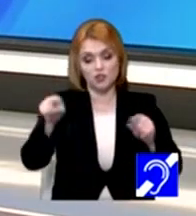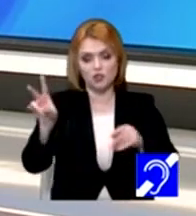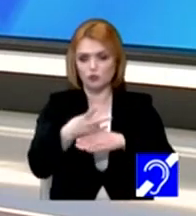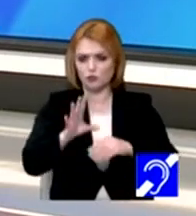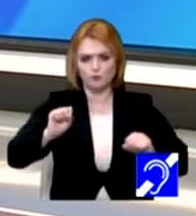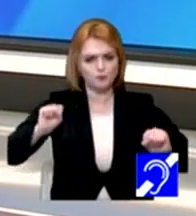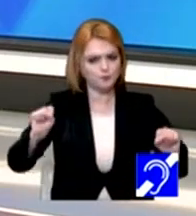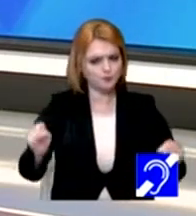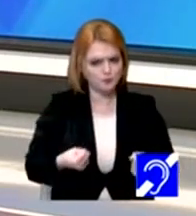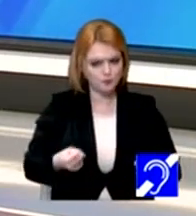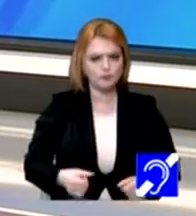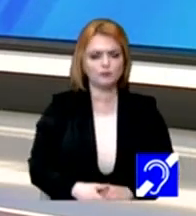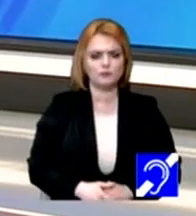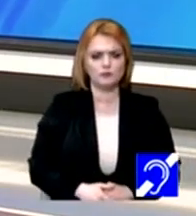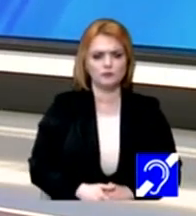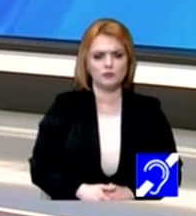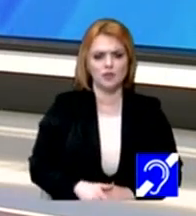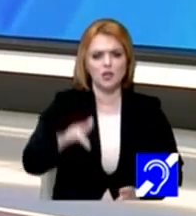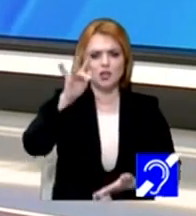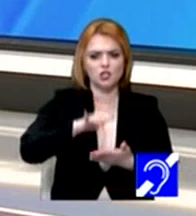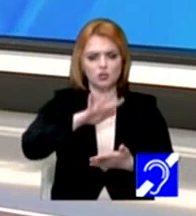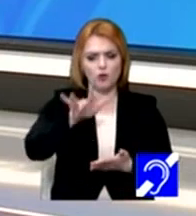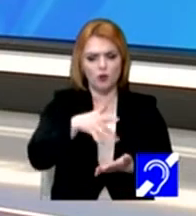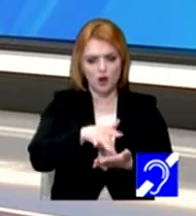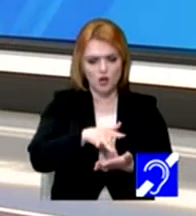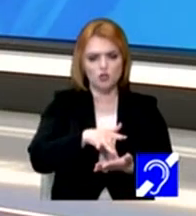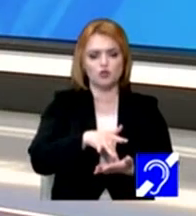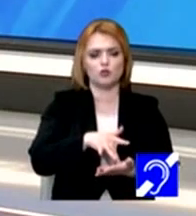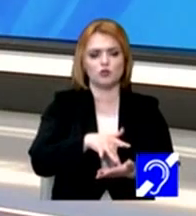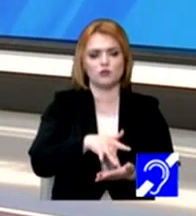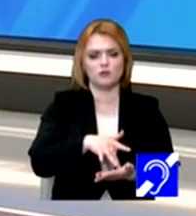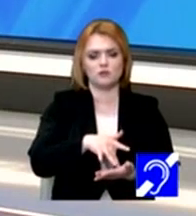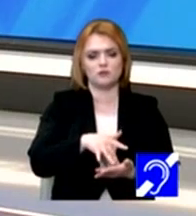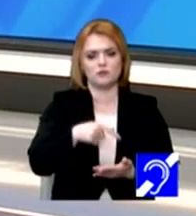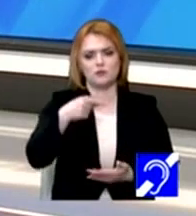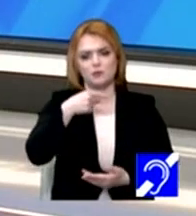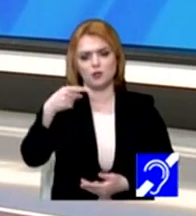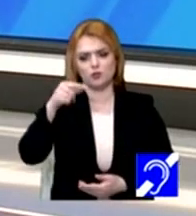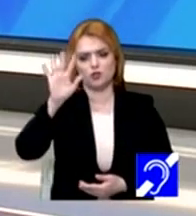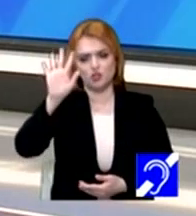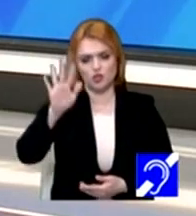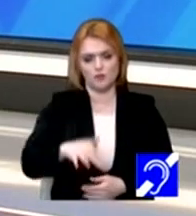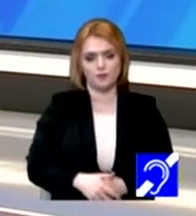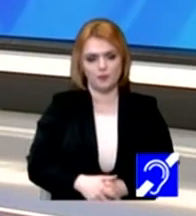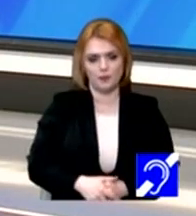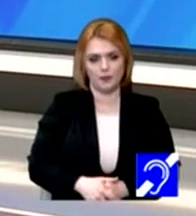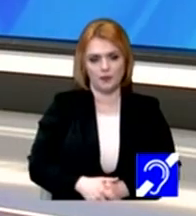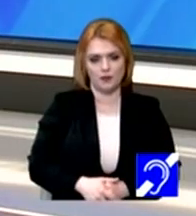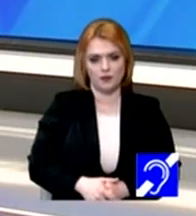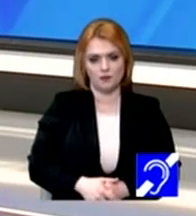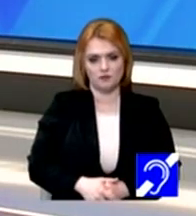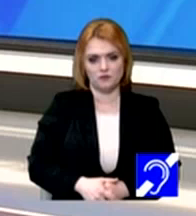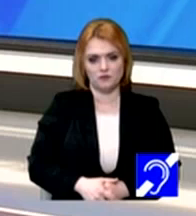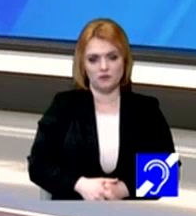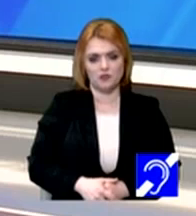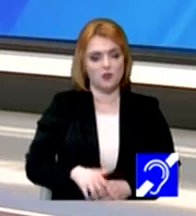cu zăpadă cât cuprinde, iar în centrul orașului termometrele vor indica minus 5 grade. Mâine, ninsoarea, să știți